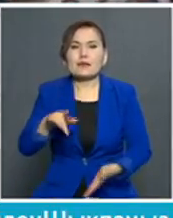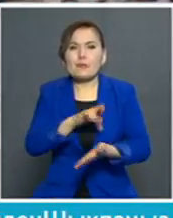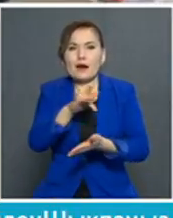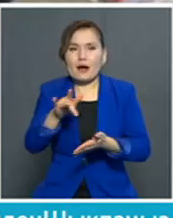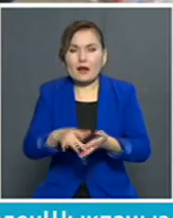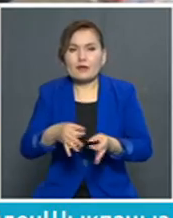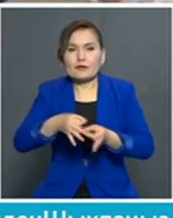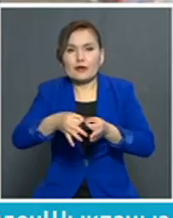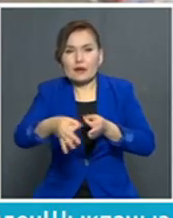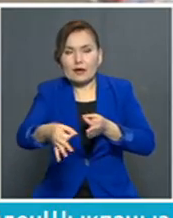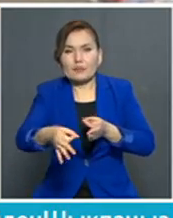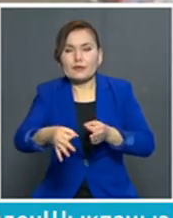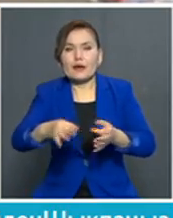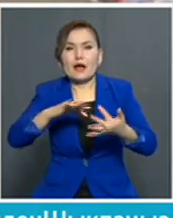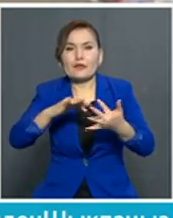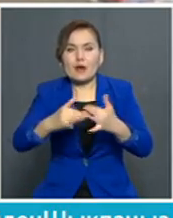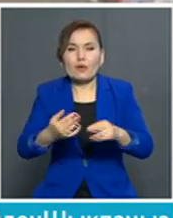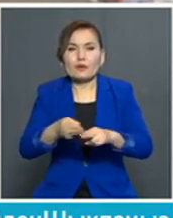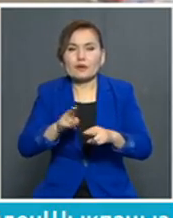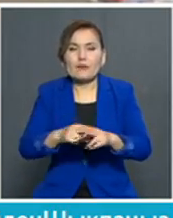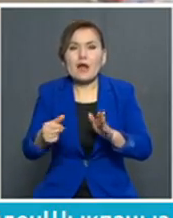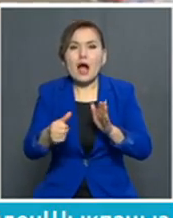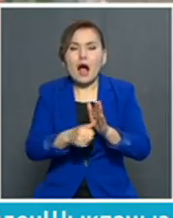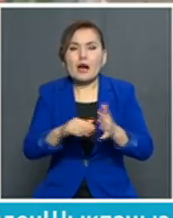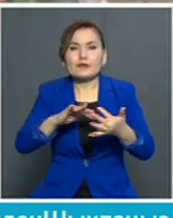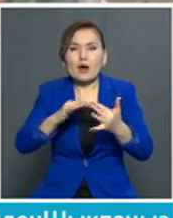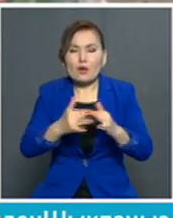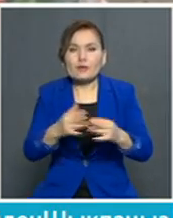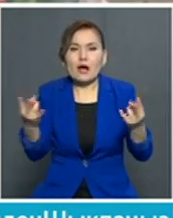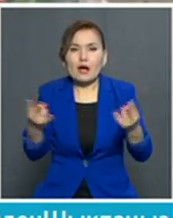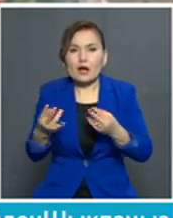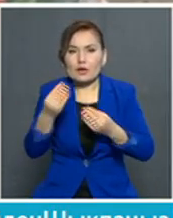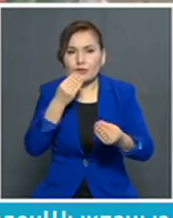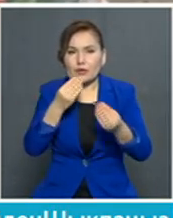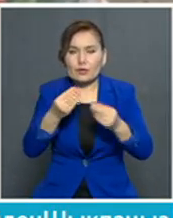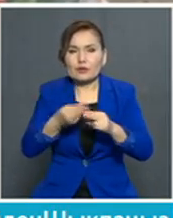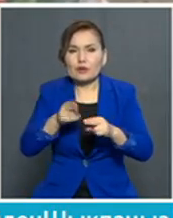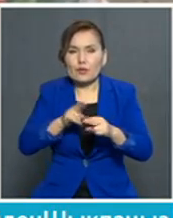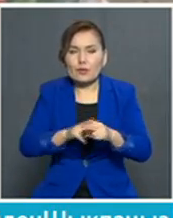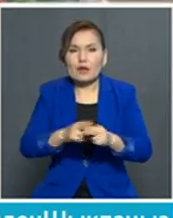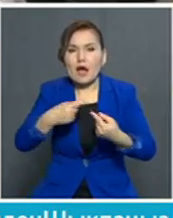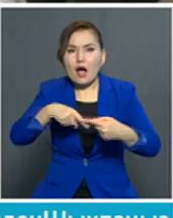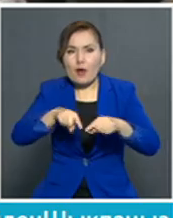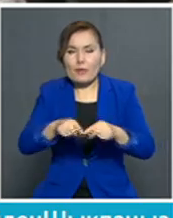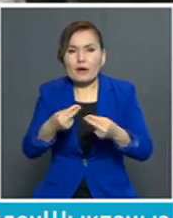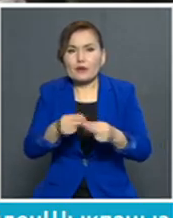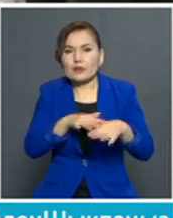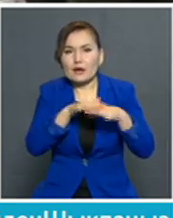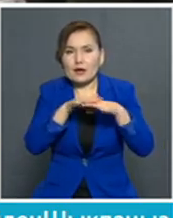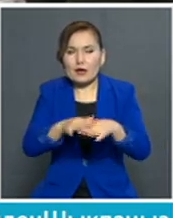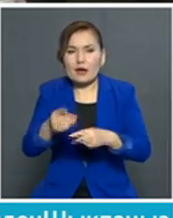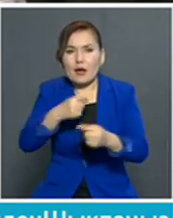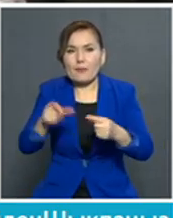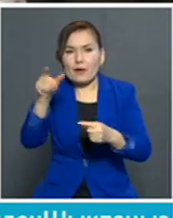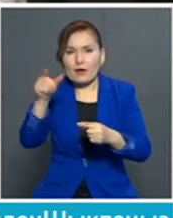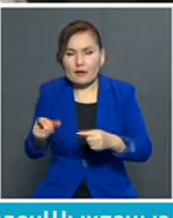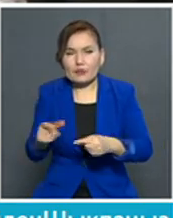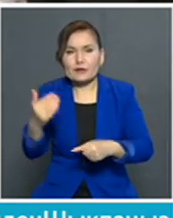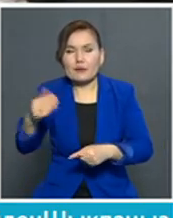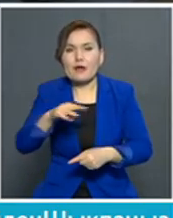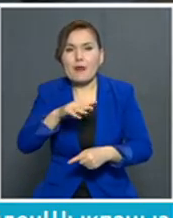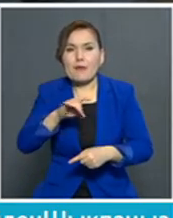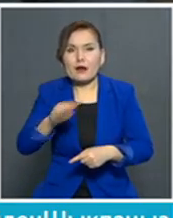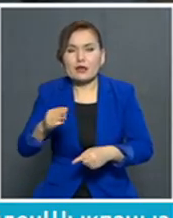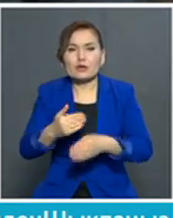шақырым шалғайда жатқан Абыралы өңірі. Мұндағы 6 ауылға қажет азық-түлікті Абыралы деген қоғамдық қорының атынан меценат Марат Құрманбай